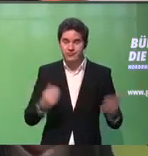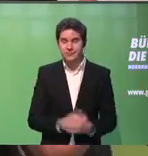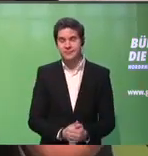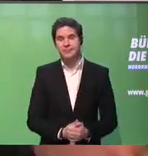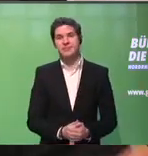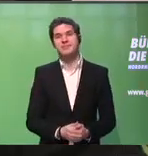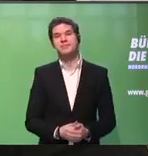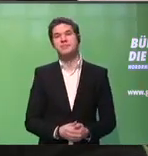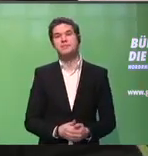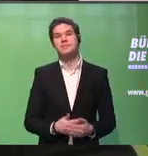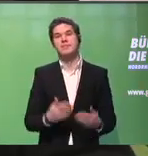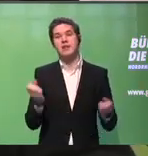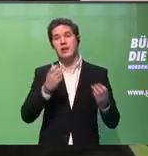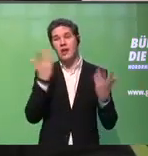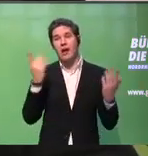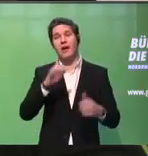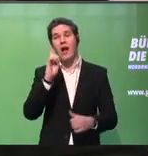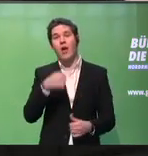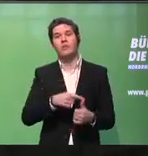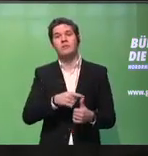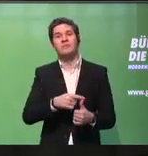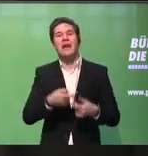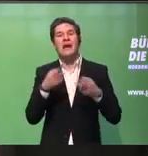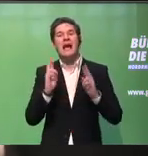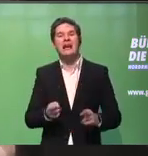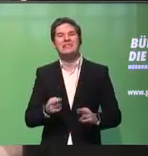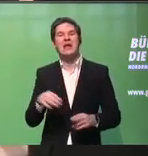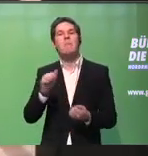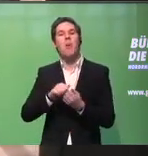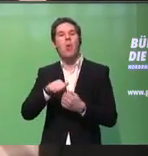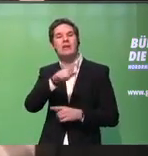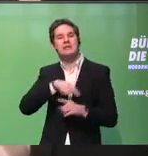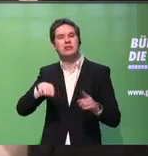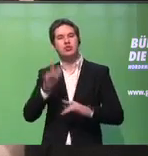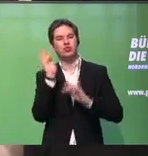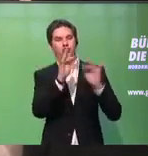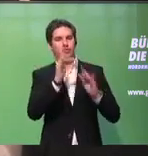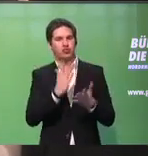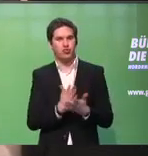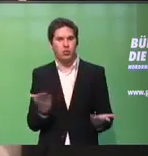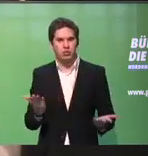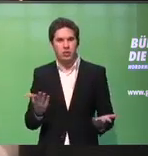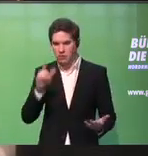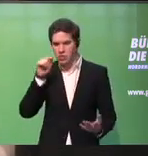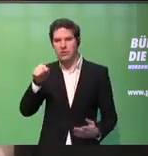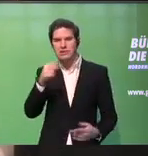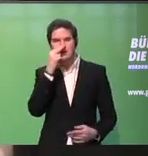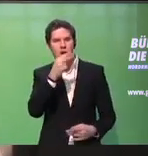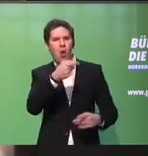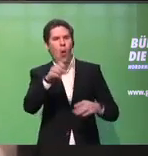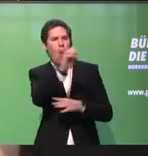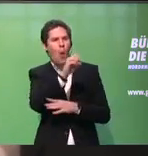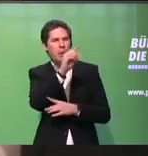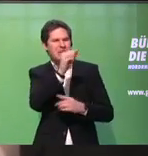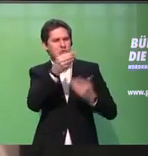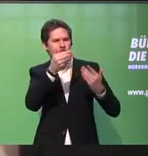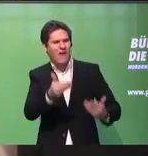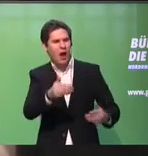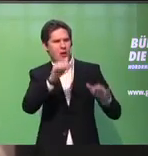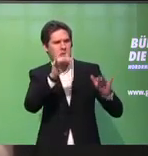der rechtspopulistischen Anfechtung dieses europäischen Projekts. Sie macht sich die Schwächen Europas zunutze,